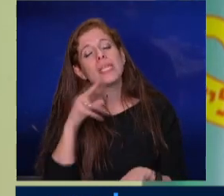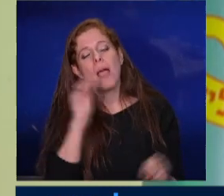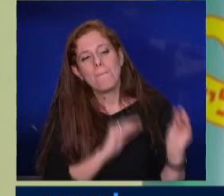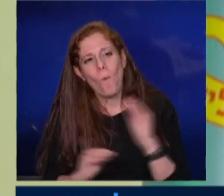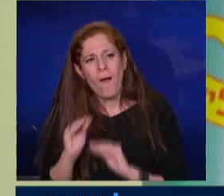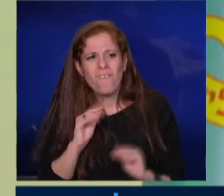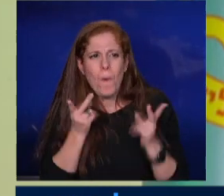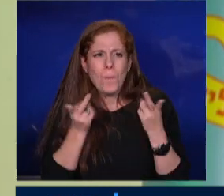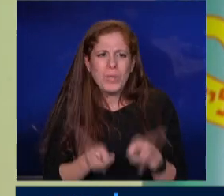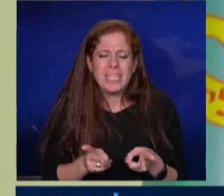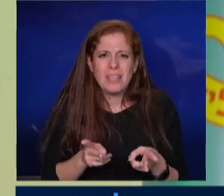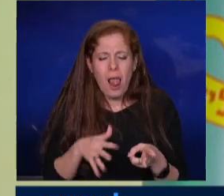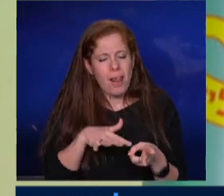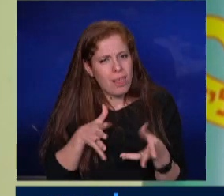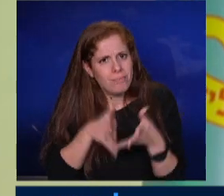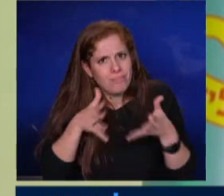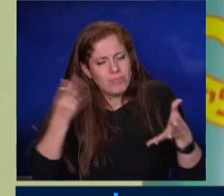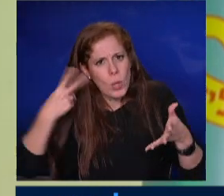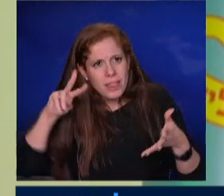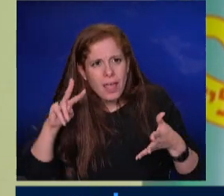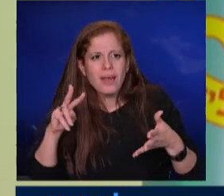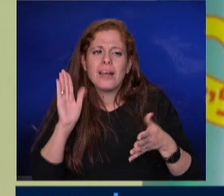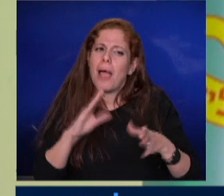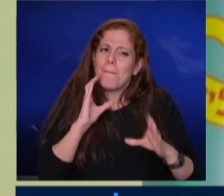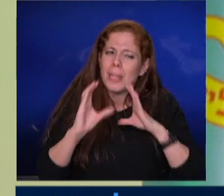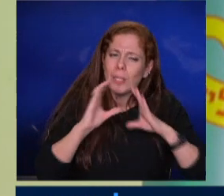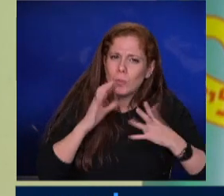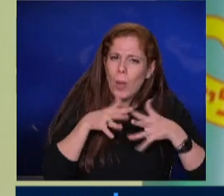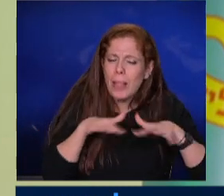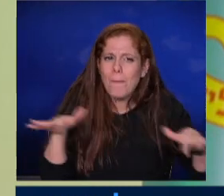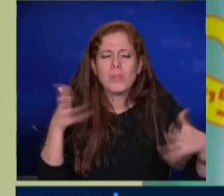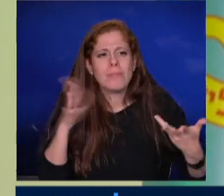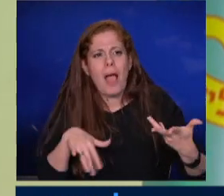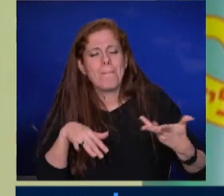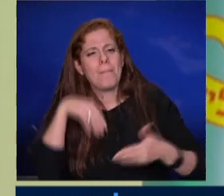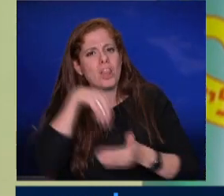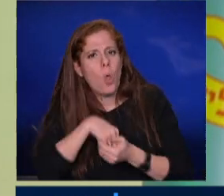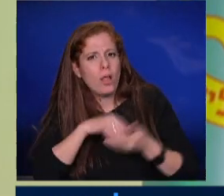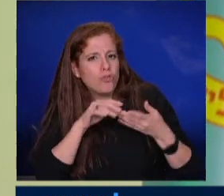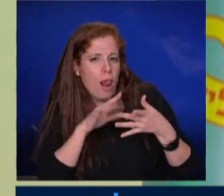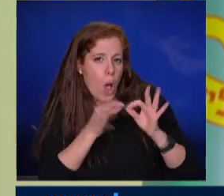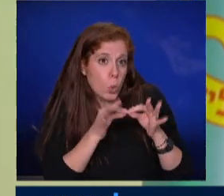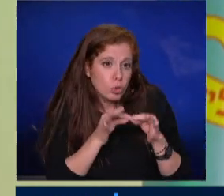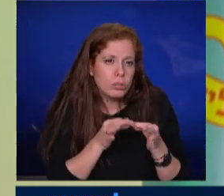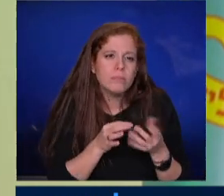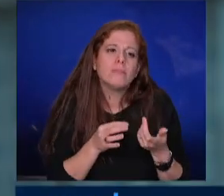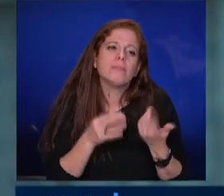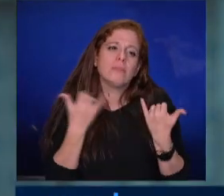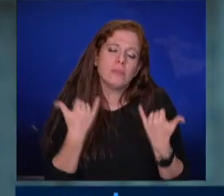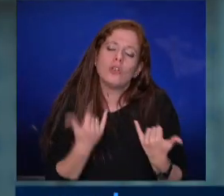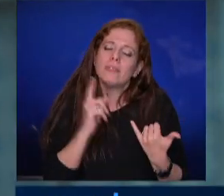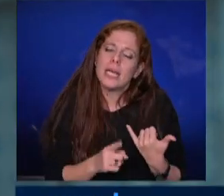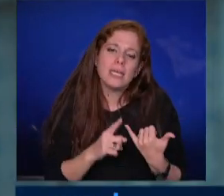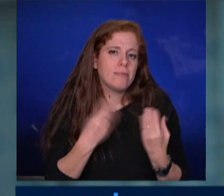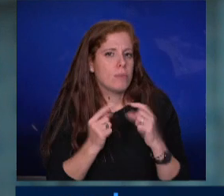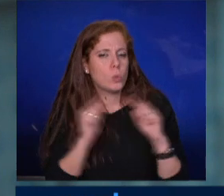הפוטנציאל במרחב הגלוי עלה משמעותית הן בתקשורת ההמונים, הן בתוכן הגולשים. הגיעה העת ללבוש צורה חדשה.